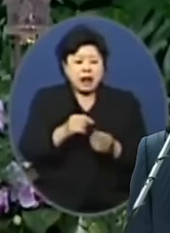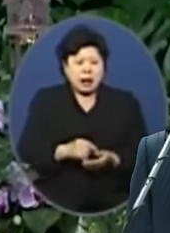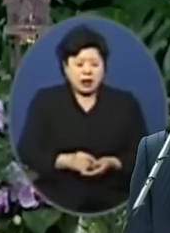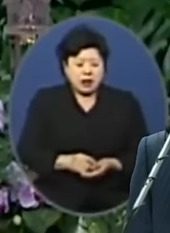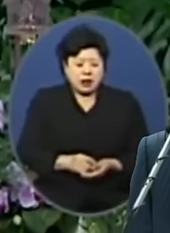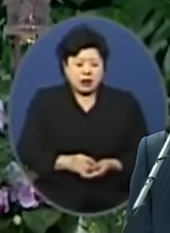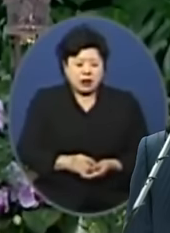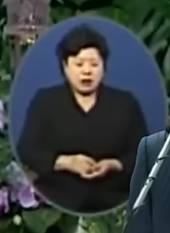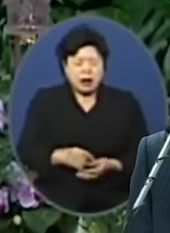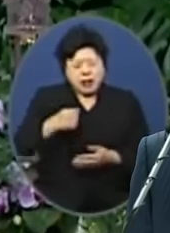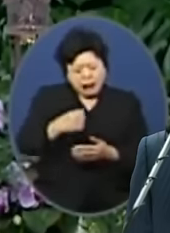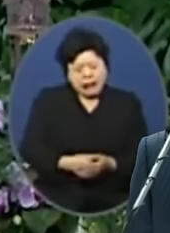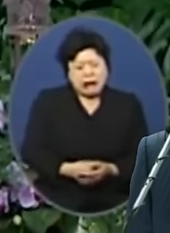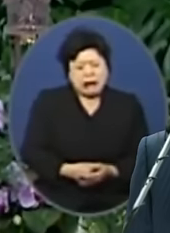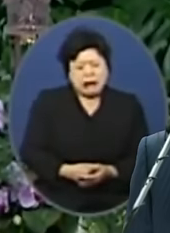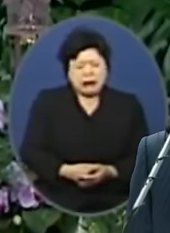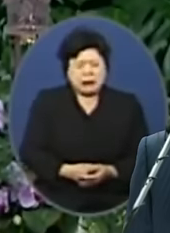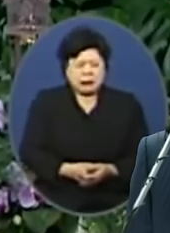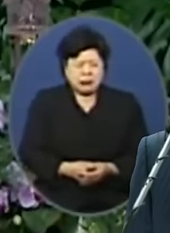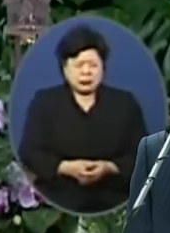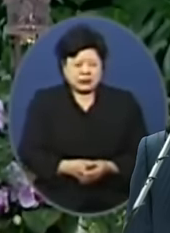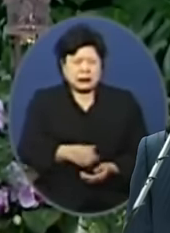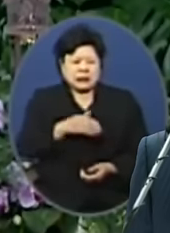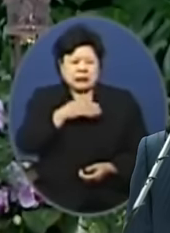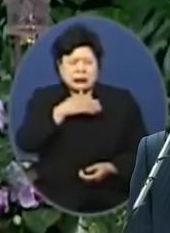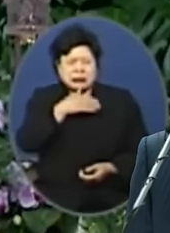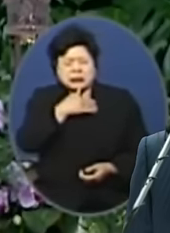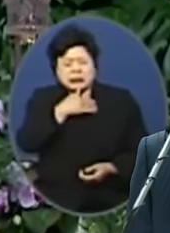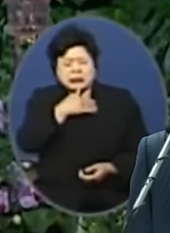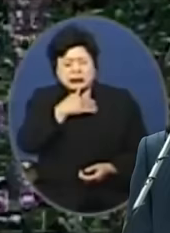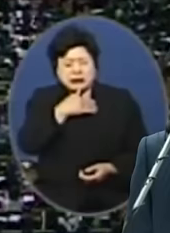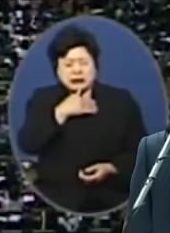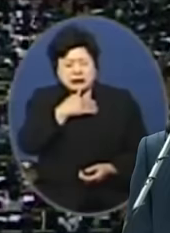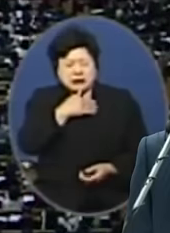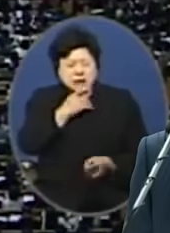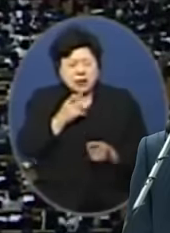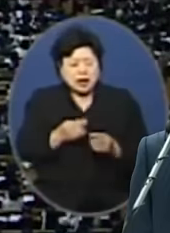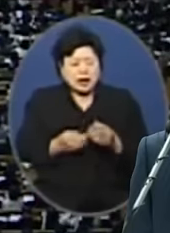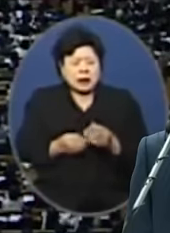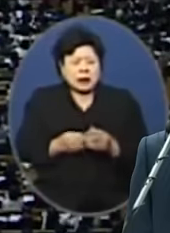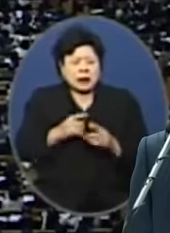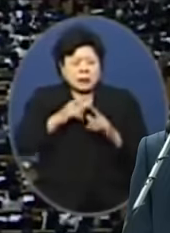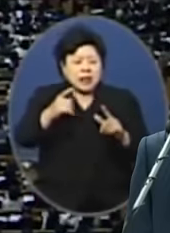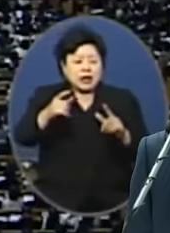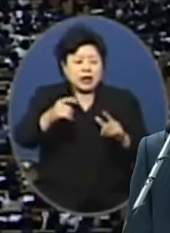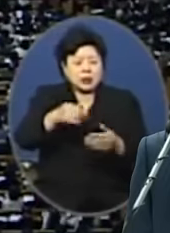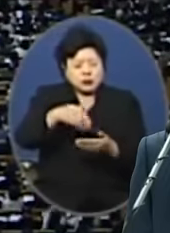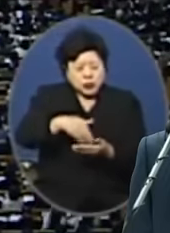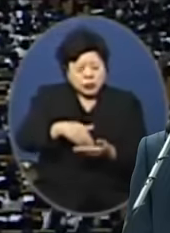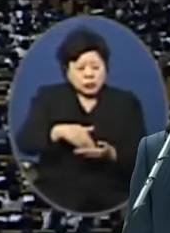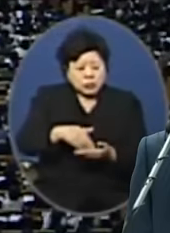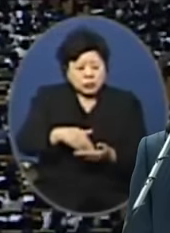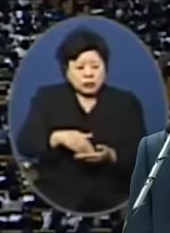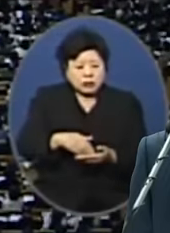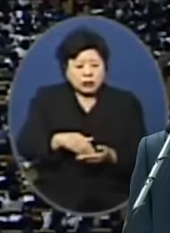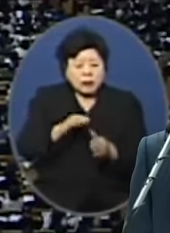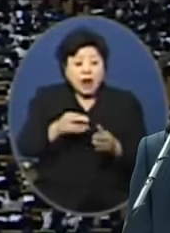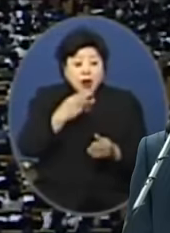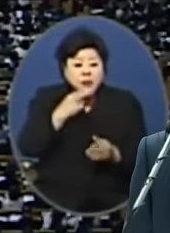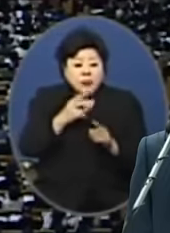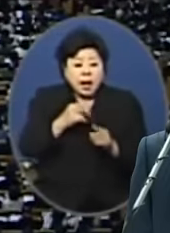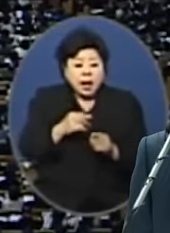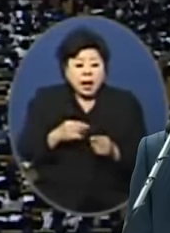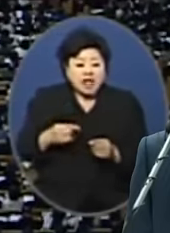안 했으면 좋았을 것이라고 생각하지만 말하고 입술에 떠난 말은 주워올 수가 없는 것입니다. 발 없는 말이 천리를 가기 때문인